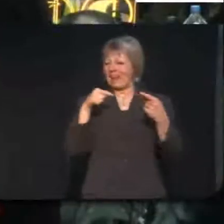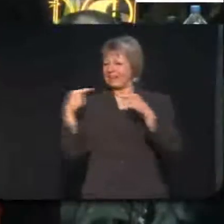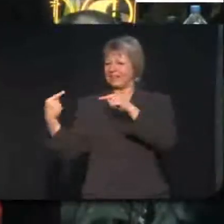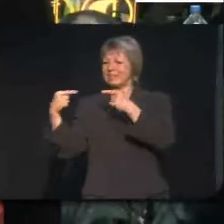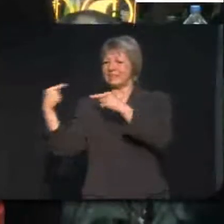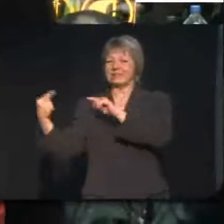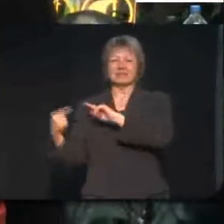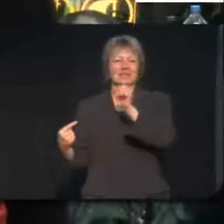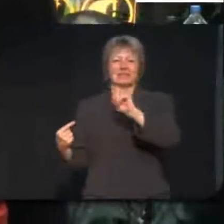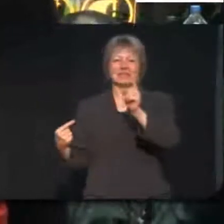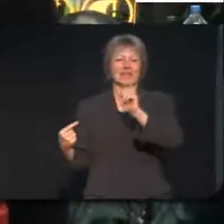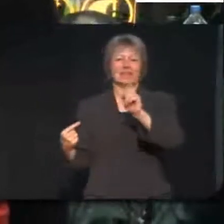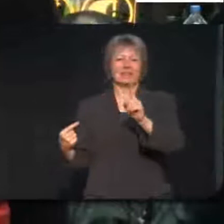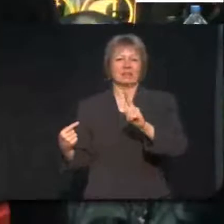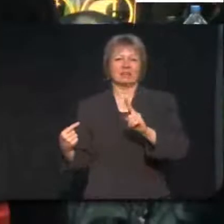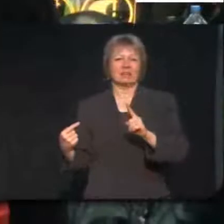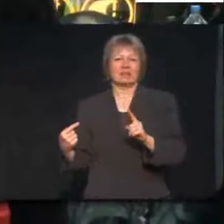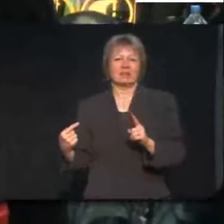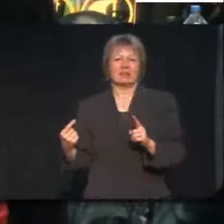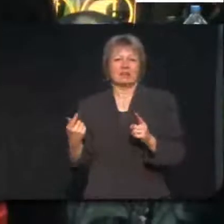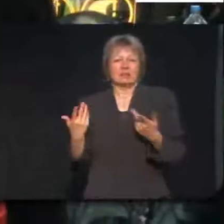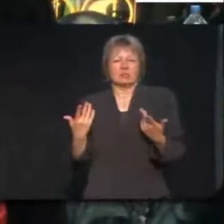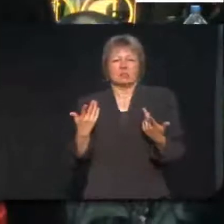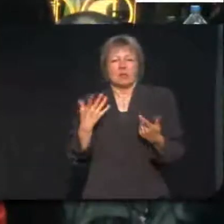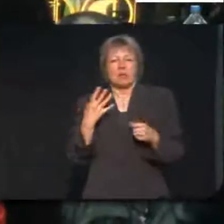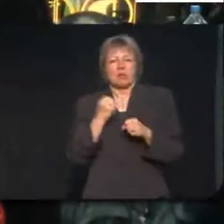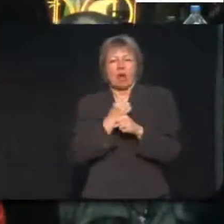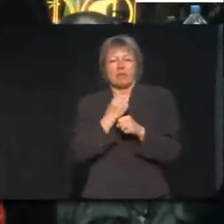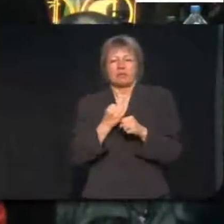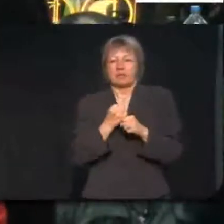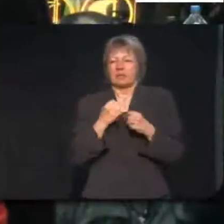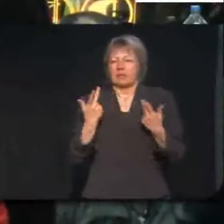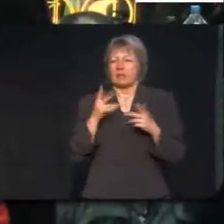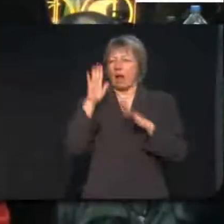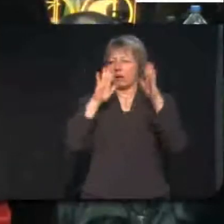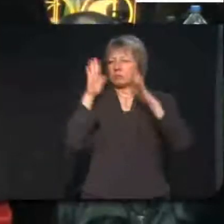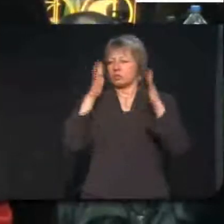können Konsequenz wäre dann drei smvs